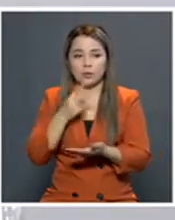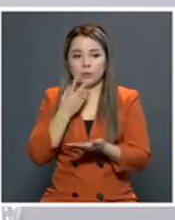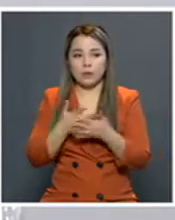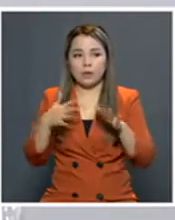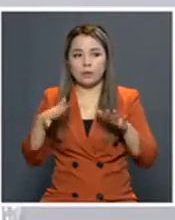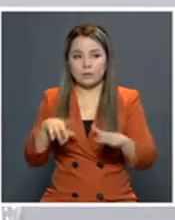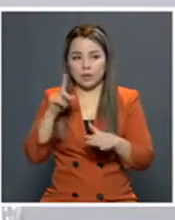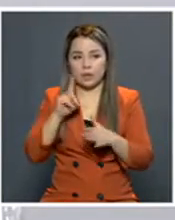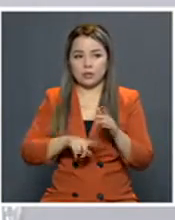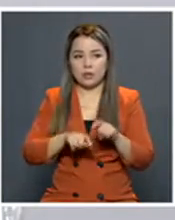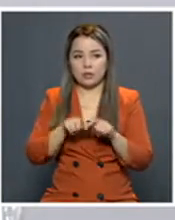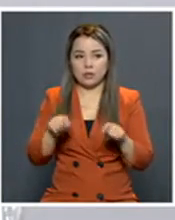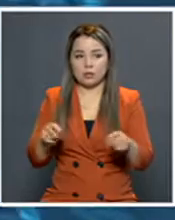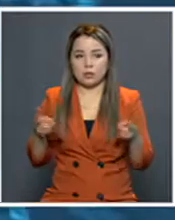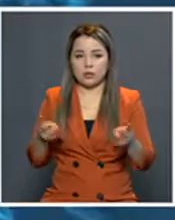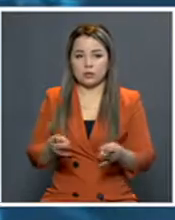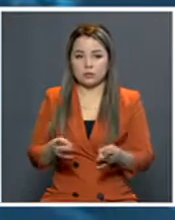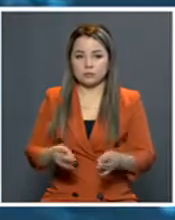деп сенеміз.